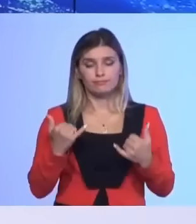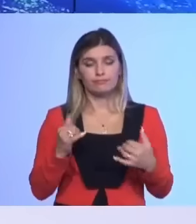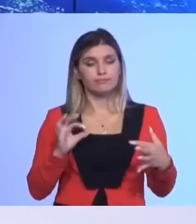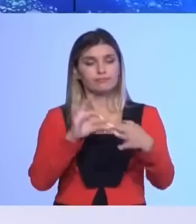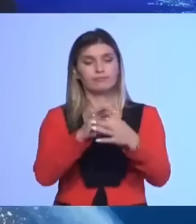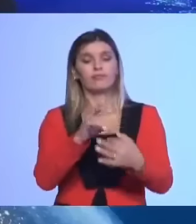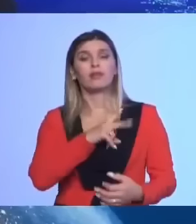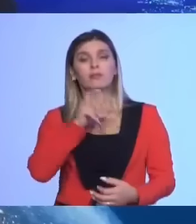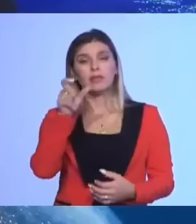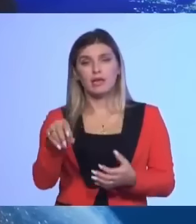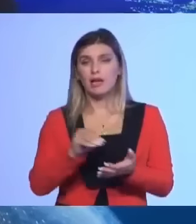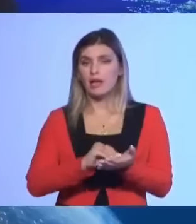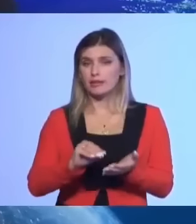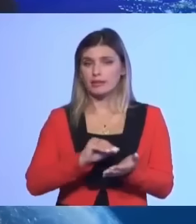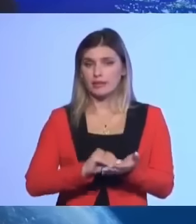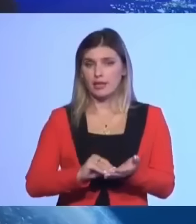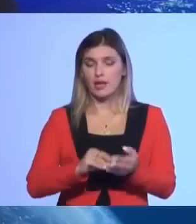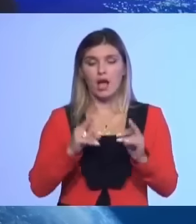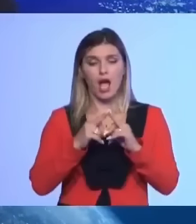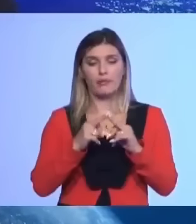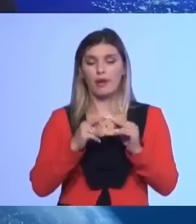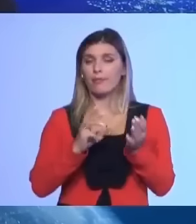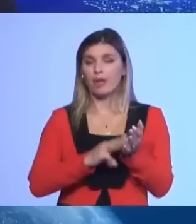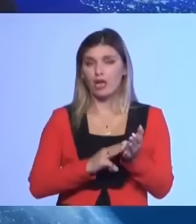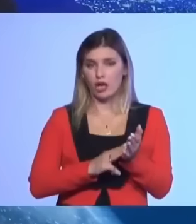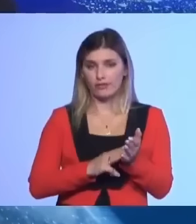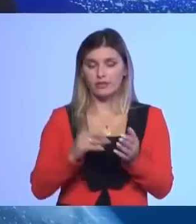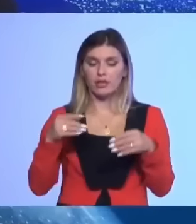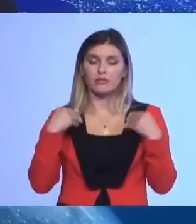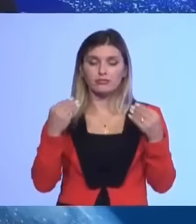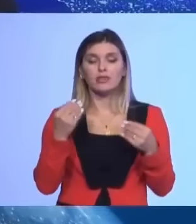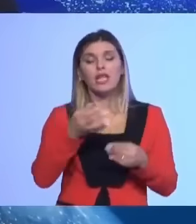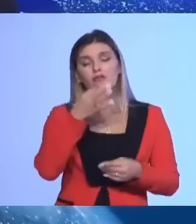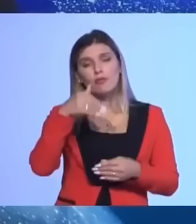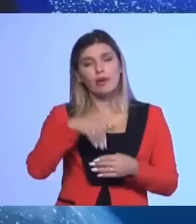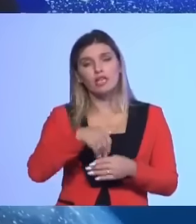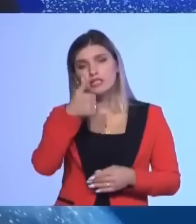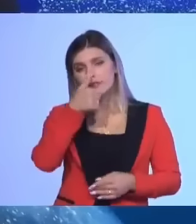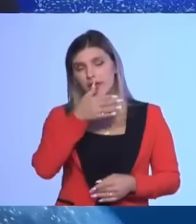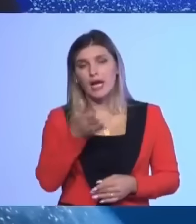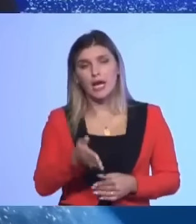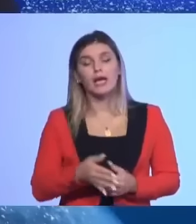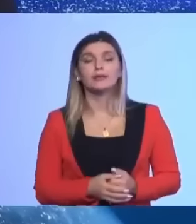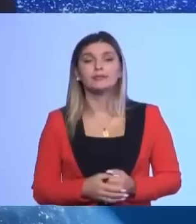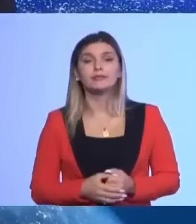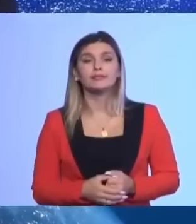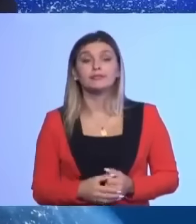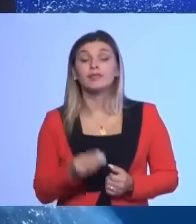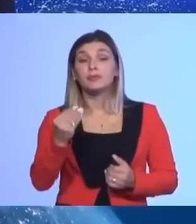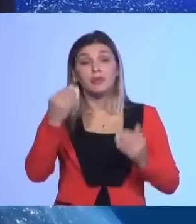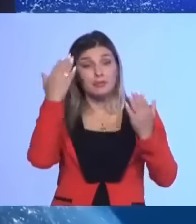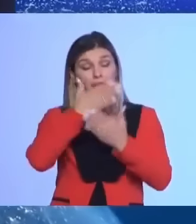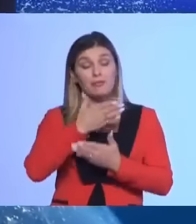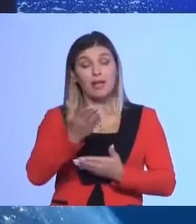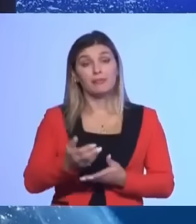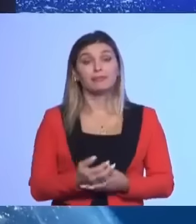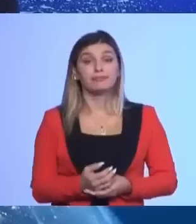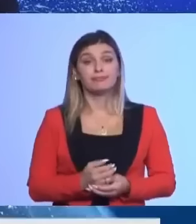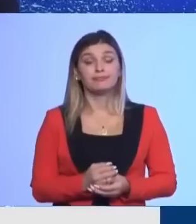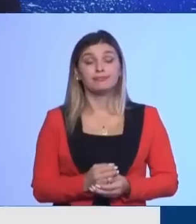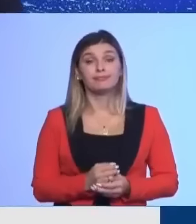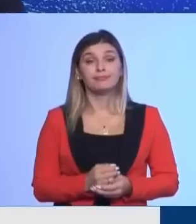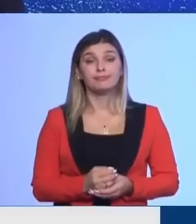drejtë kam gazetaren e sportit Alba Merovci për të na sjellë detajet nga kjo pritje. Alba, mi mbrëma, të përshëndes.